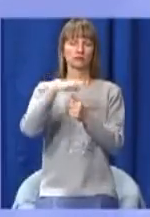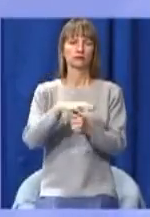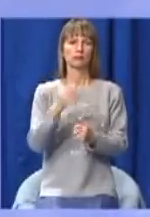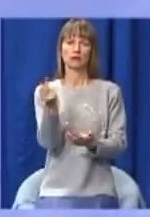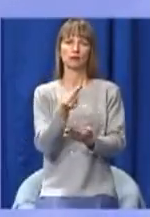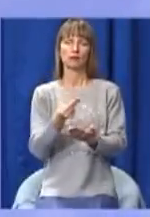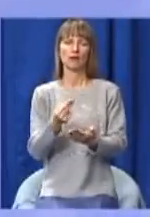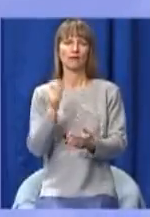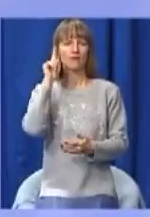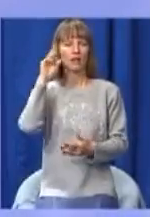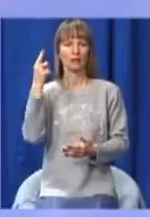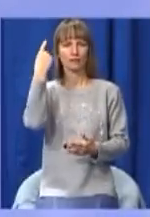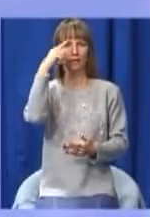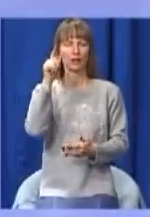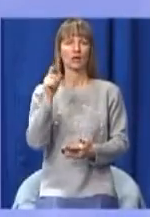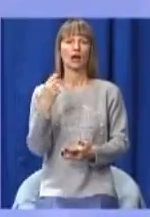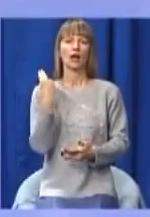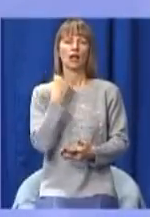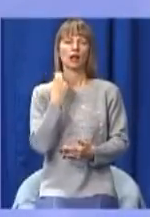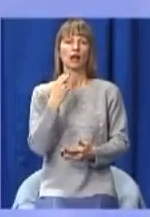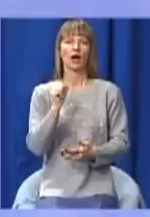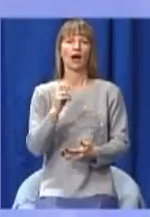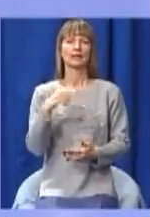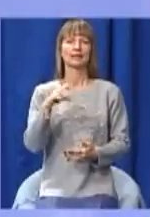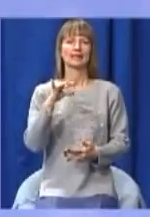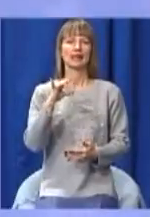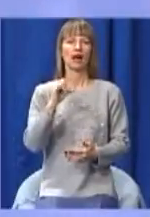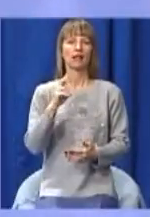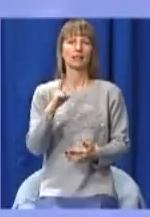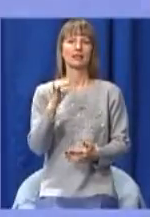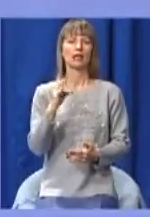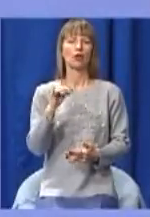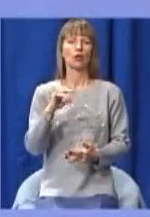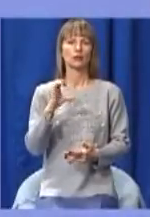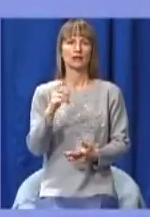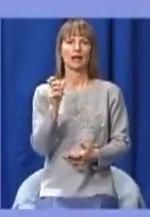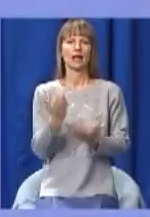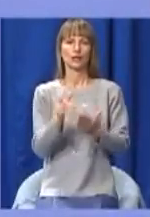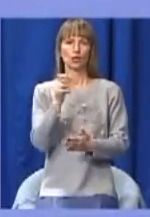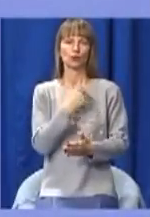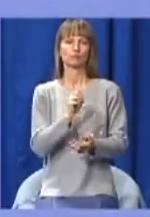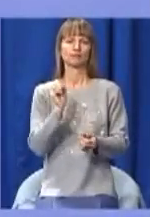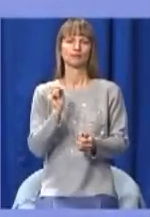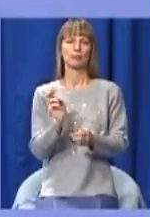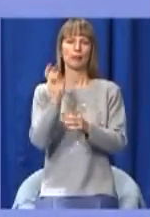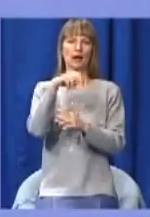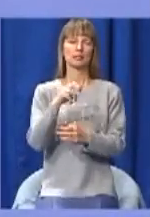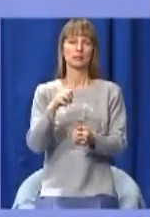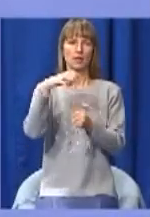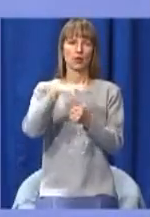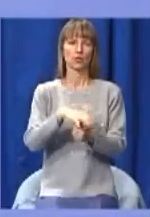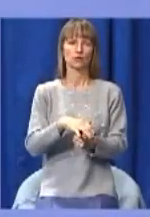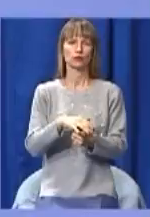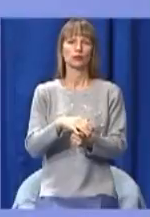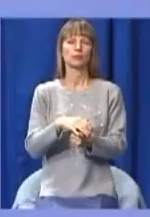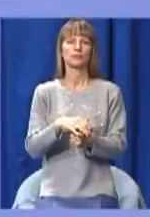кресленням великого винахідника, англієць Андріан Ніколас. Якщо людина хоче стрибнути з парашутом, то її вага повинна знаходитися в